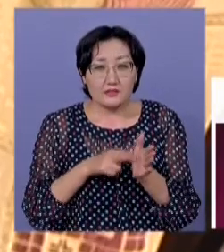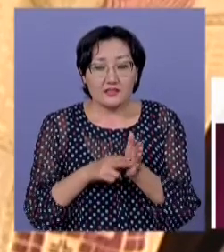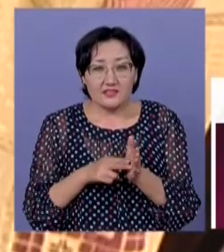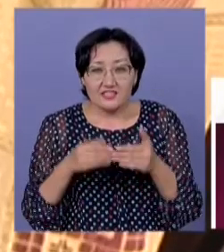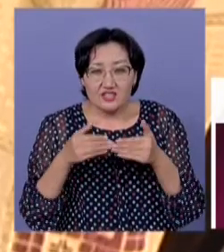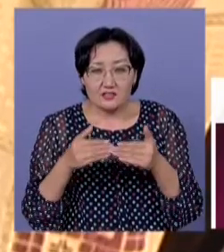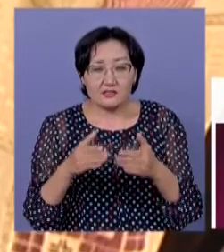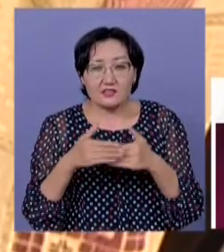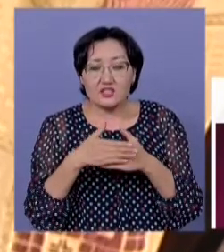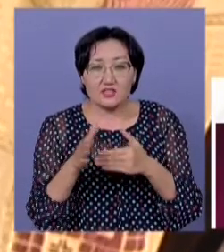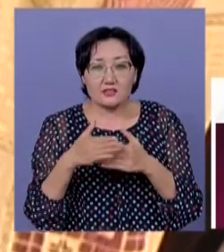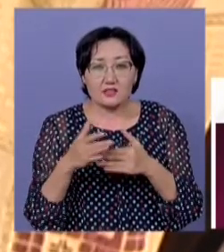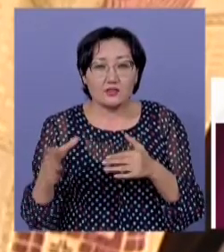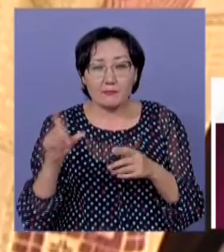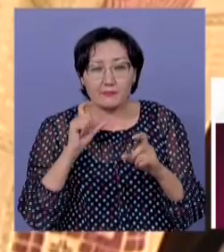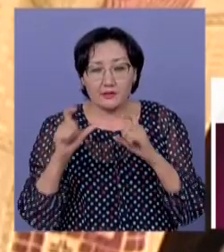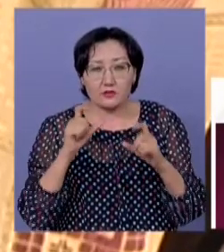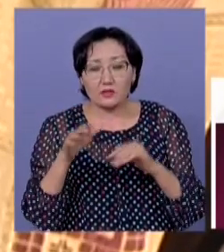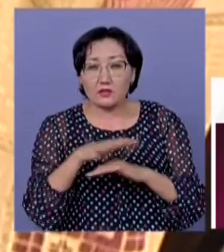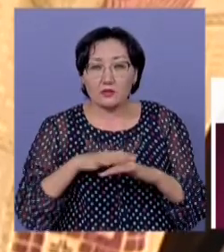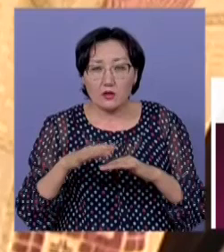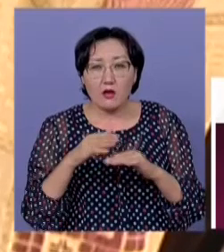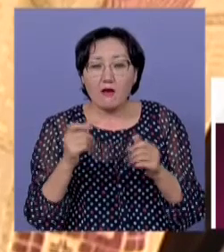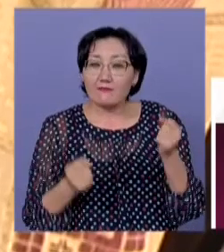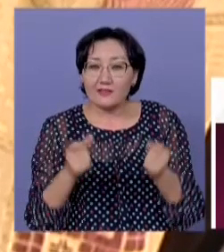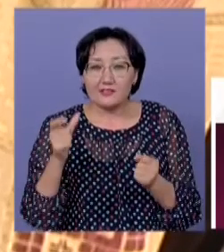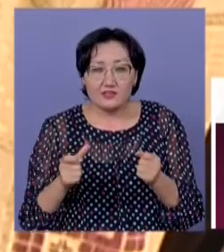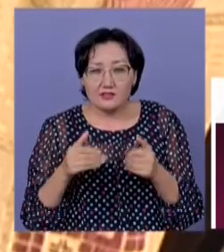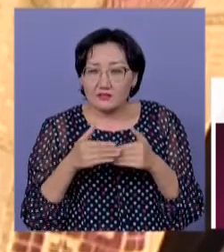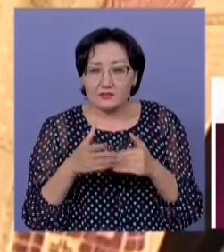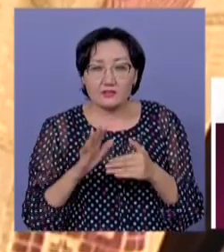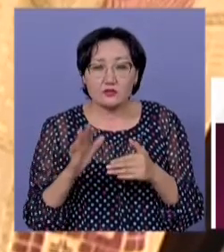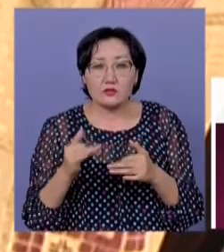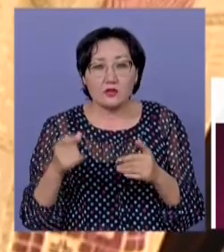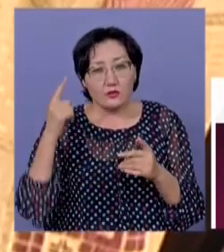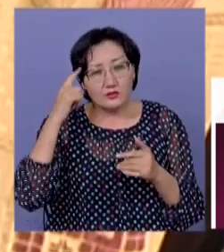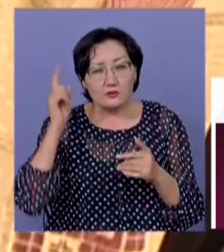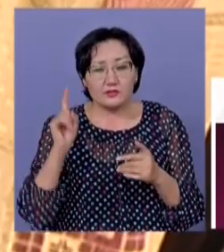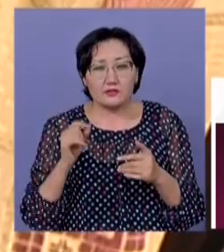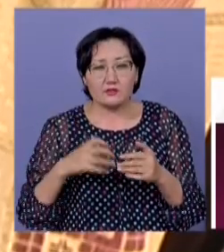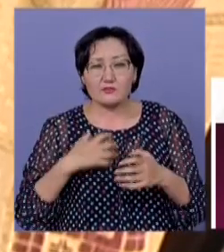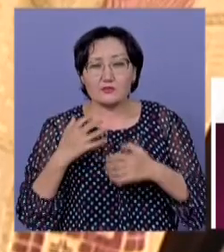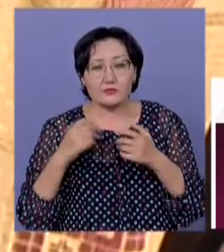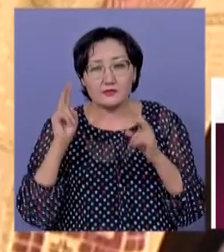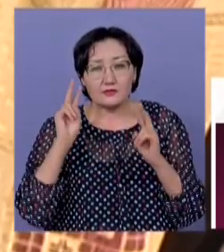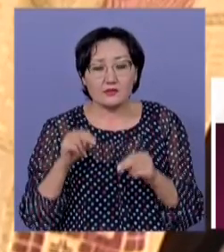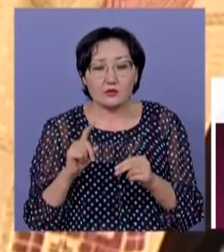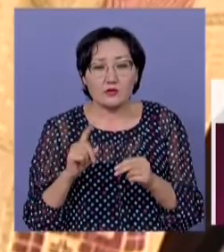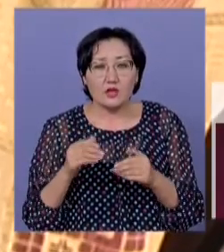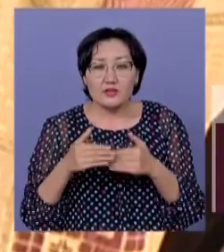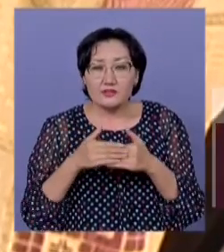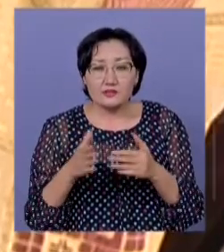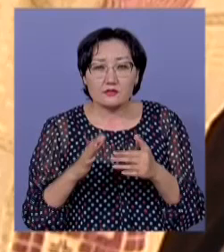деп шулай бастады. Водитель есік ташқан жоқ. Ол ойлады, мен кем білмеймін, осы асты ма ойлады ма, есік